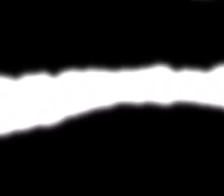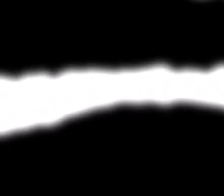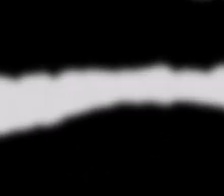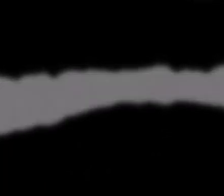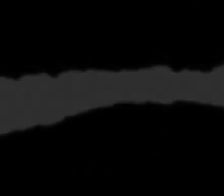العلمي